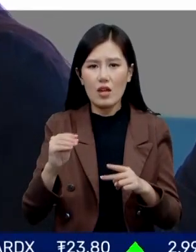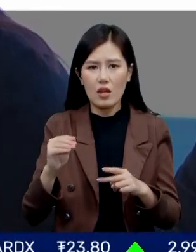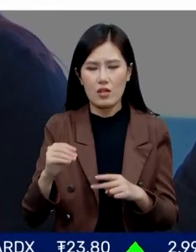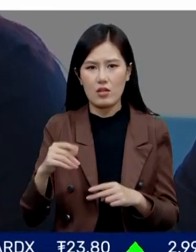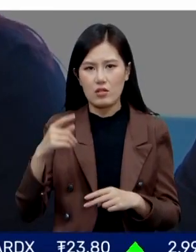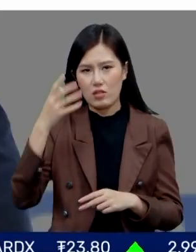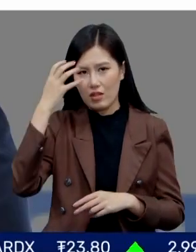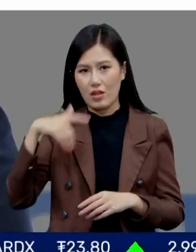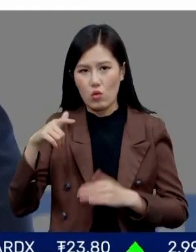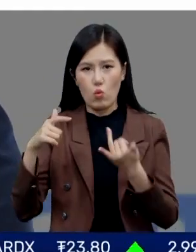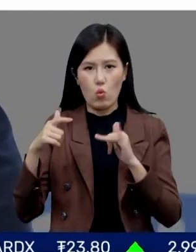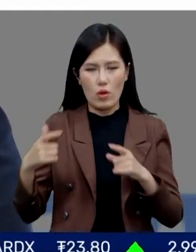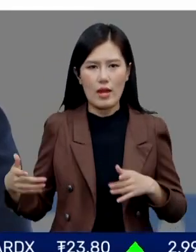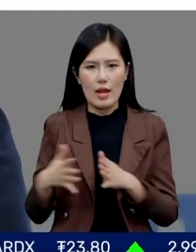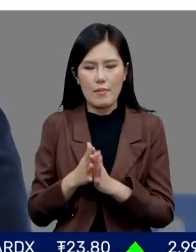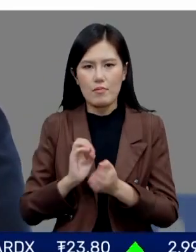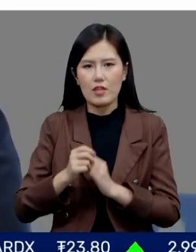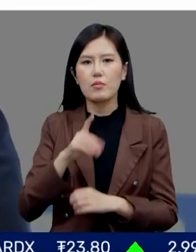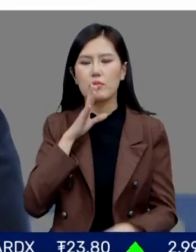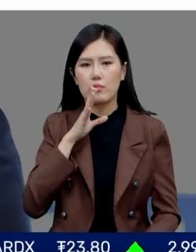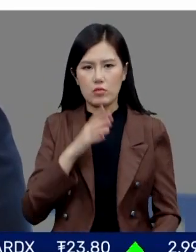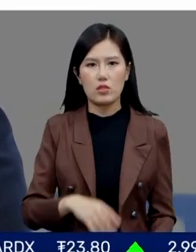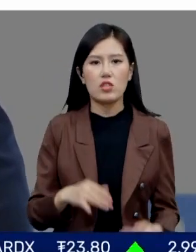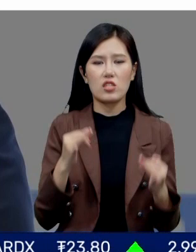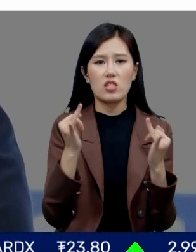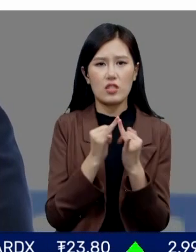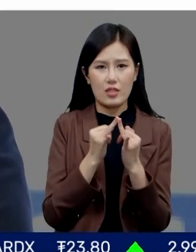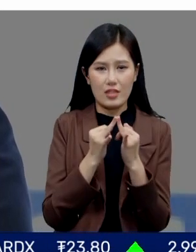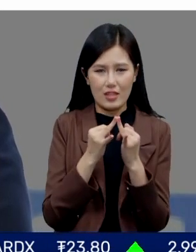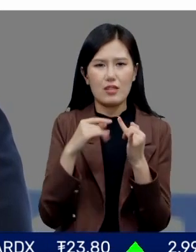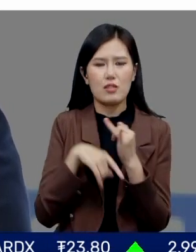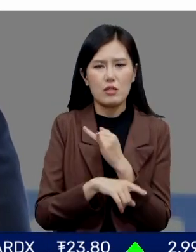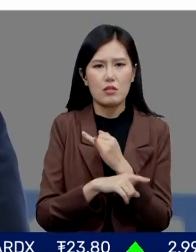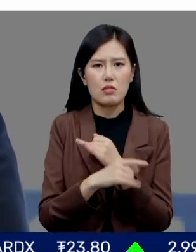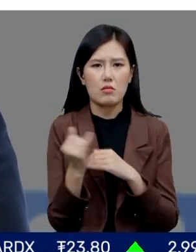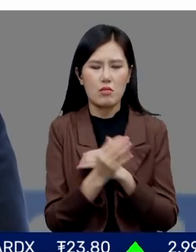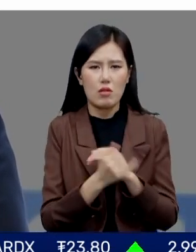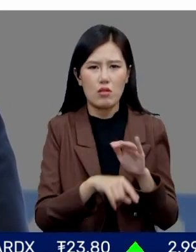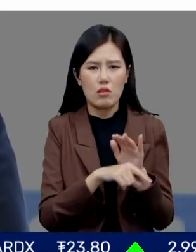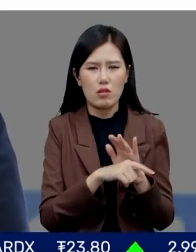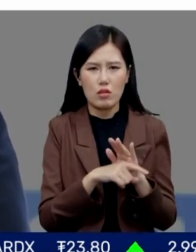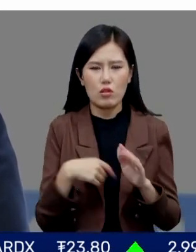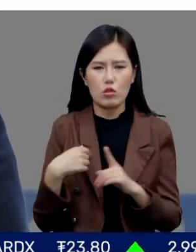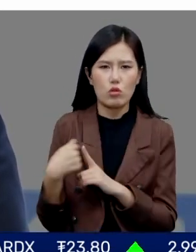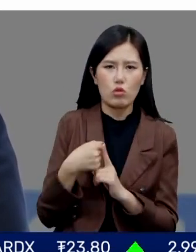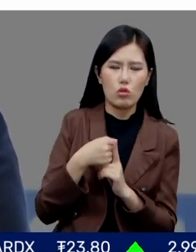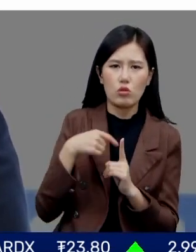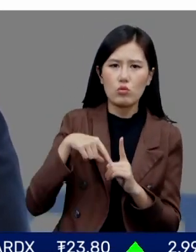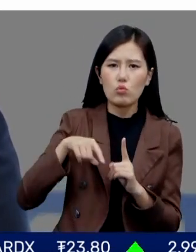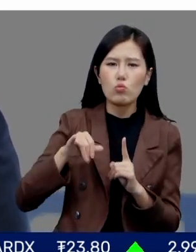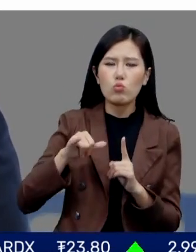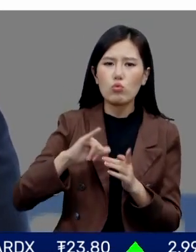хийхээр ажиллаж байна. Энэ гендер суурилсан хүчирхийлэл гэж юу гэдэг, хүчирхийлэл гэж юу гэдэг, үүний одоо хор хүчин нь